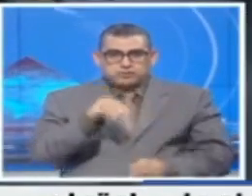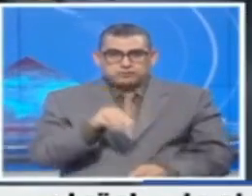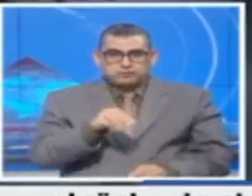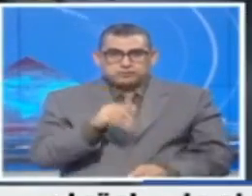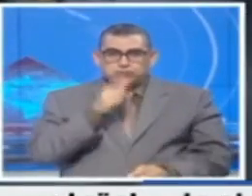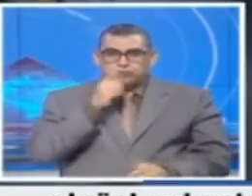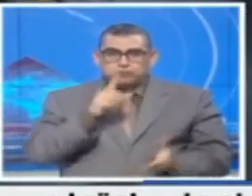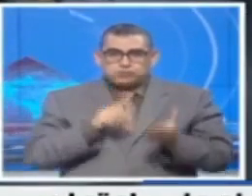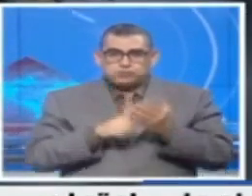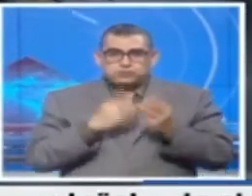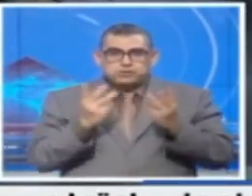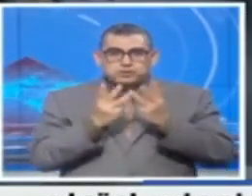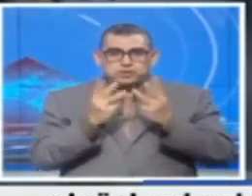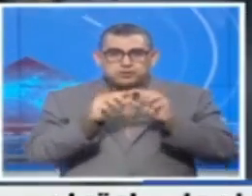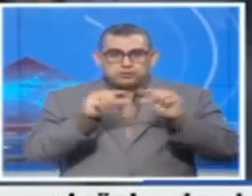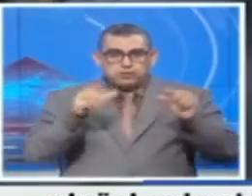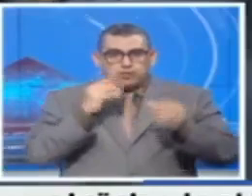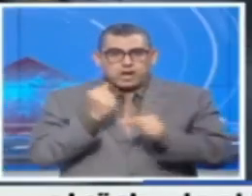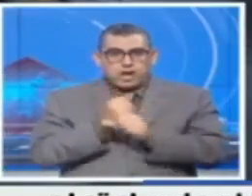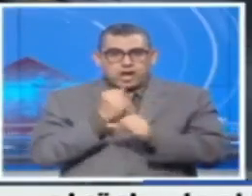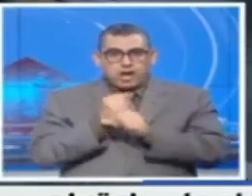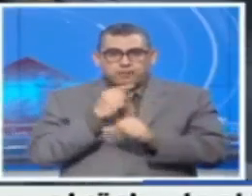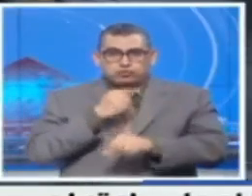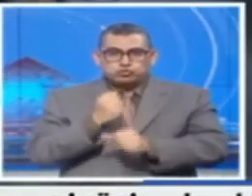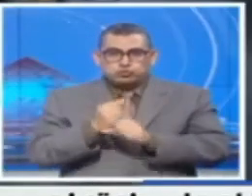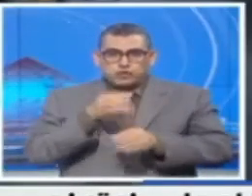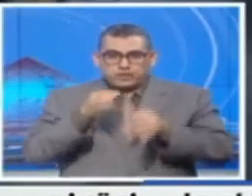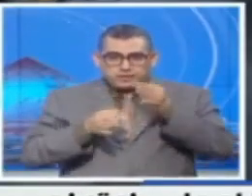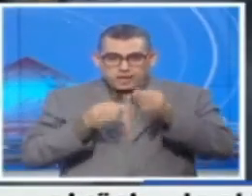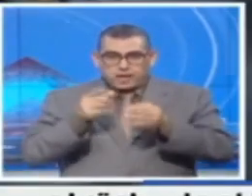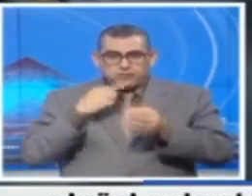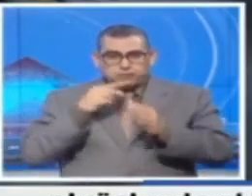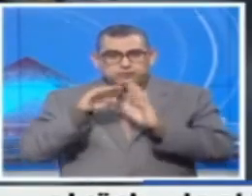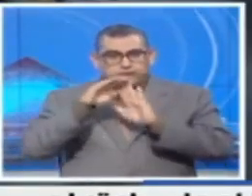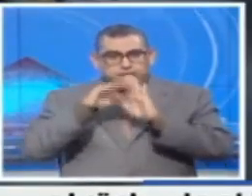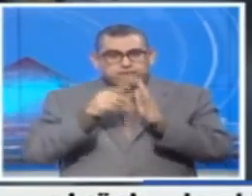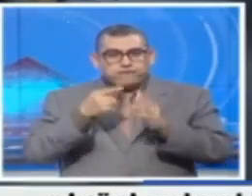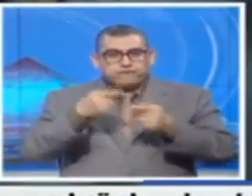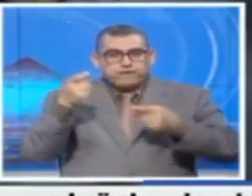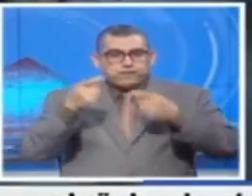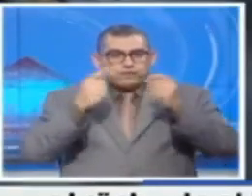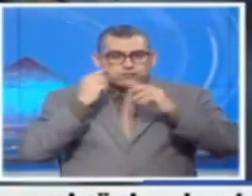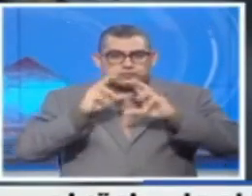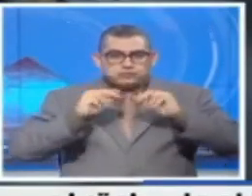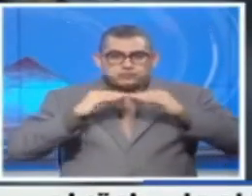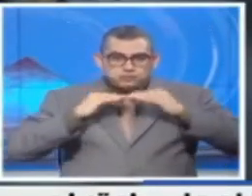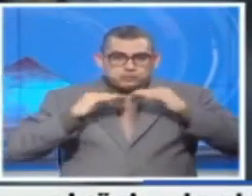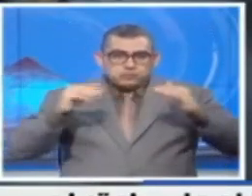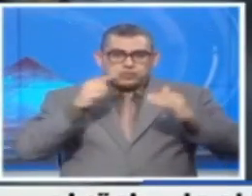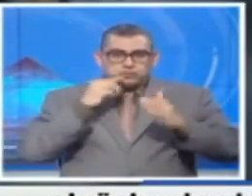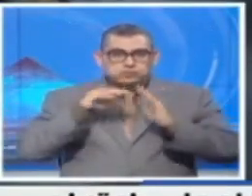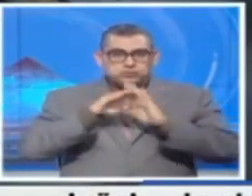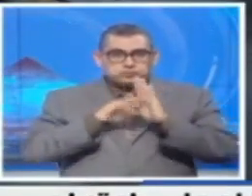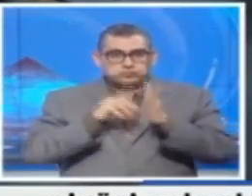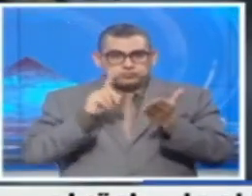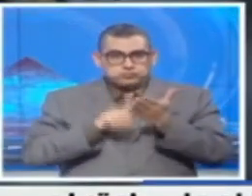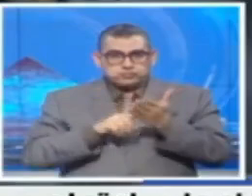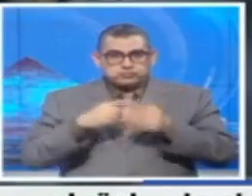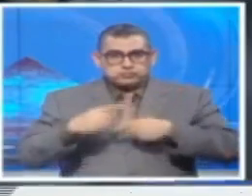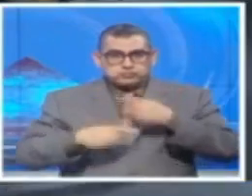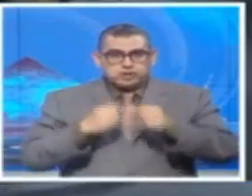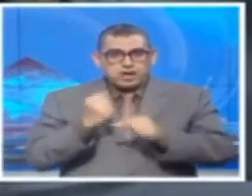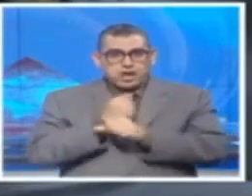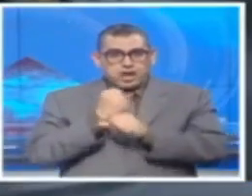هذه المعامل ونمكن العاملين فيها من فهم المعايير وتطبيق المعايير ومتابعتها،